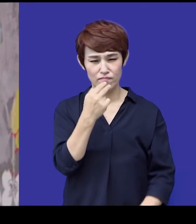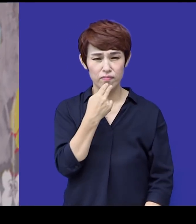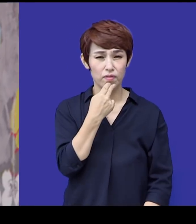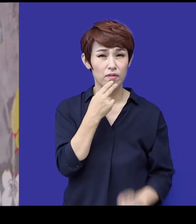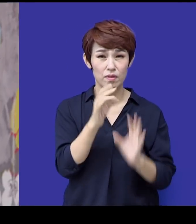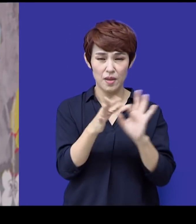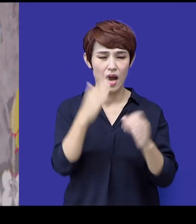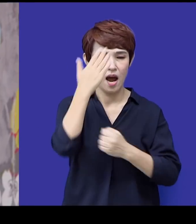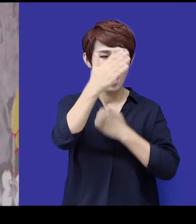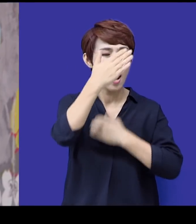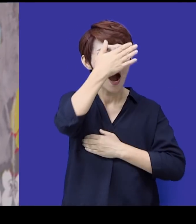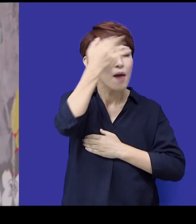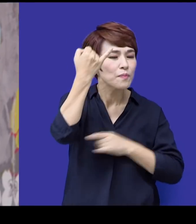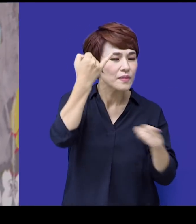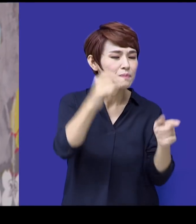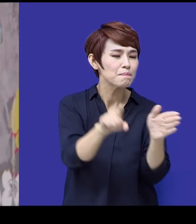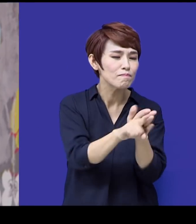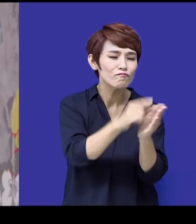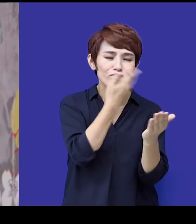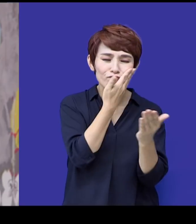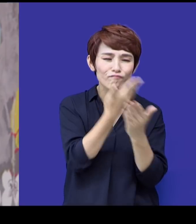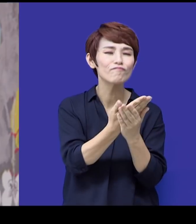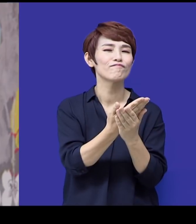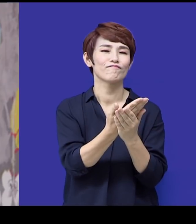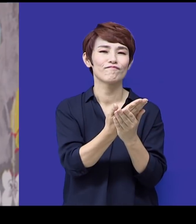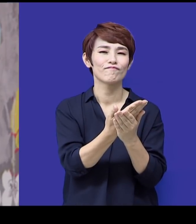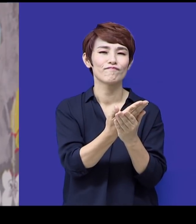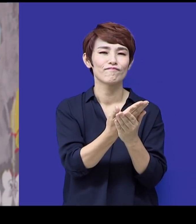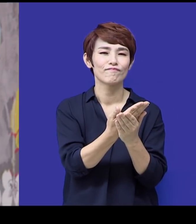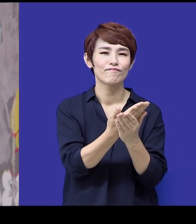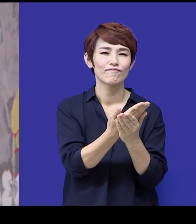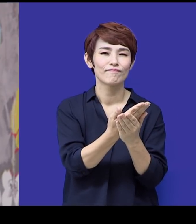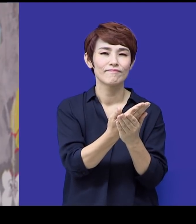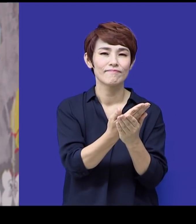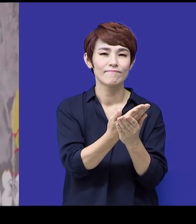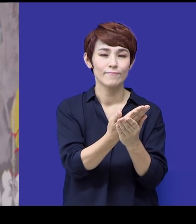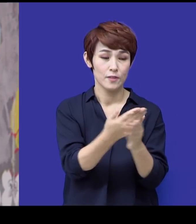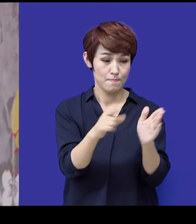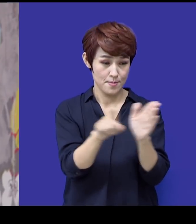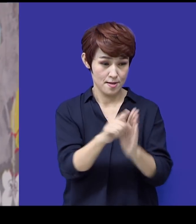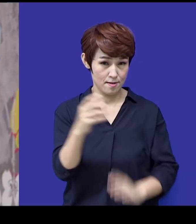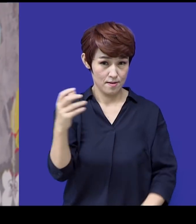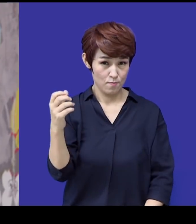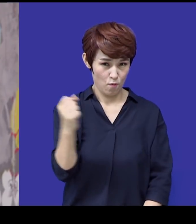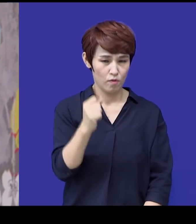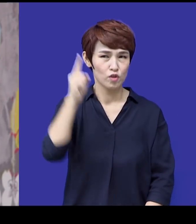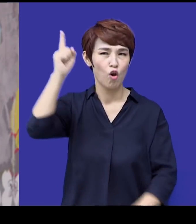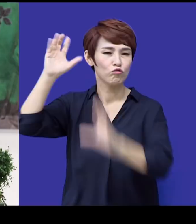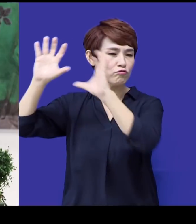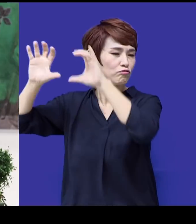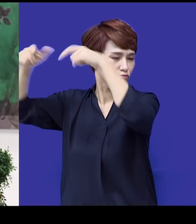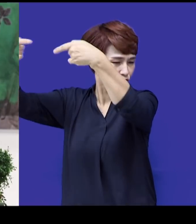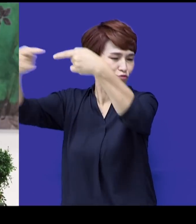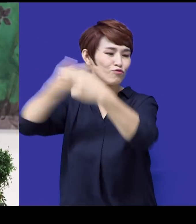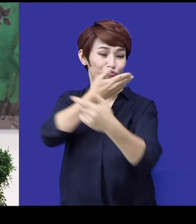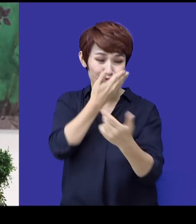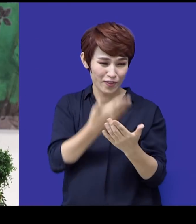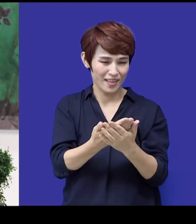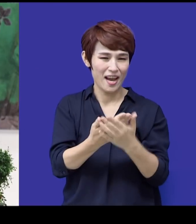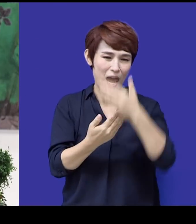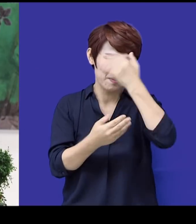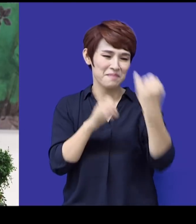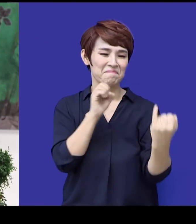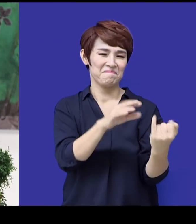그 믿음이 중요했던 것 같고 네. 또 그 믿음을 가지고 천국 가는 게 더 중요하다. 네.